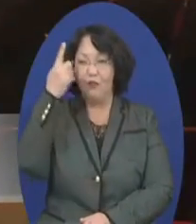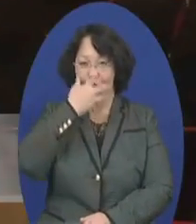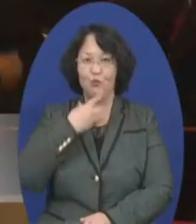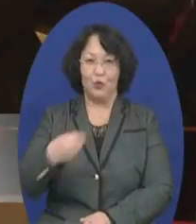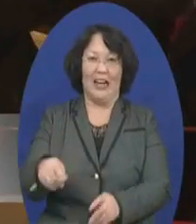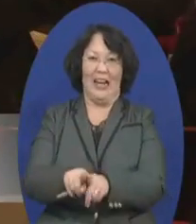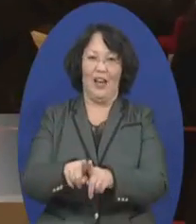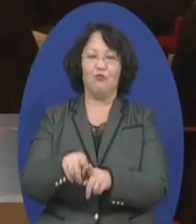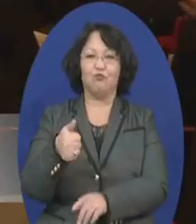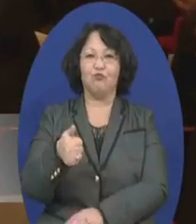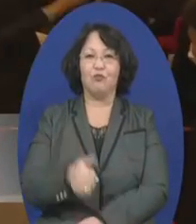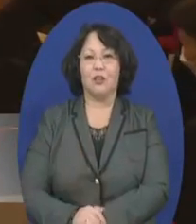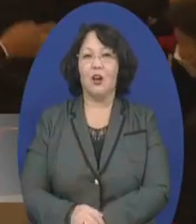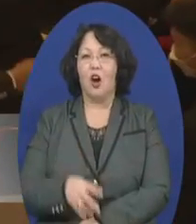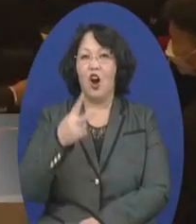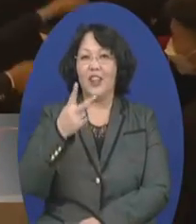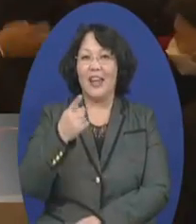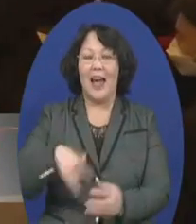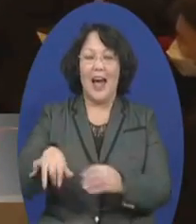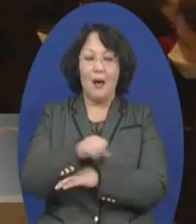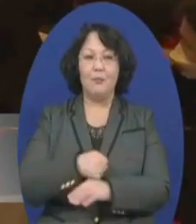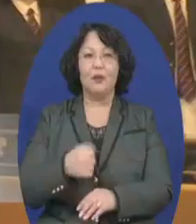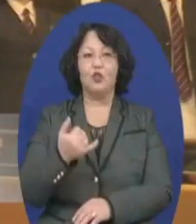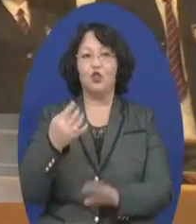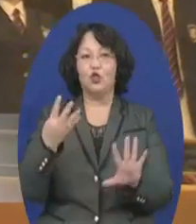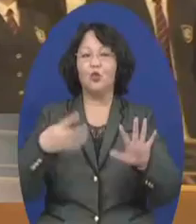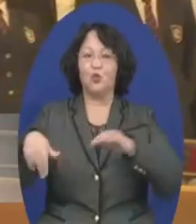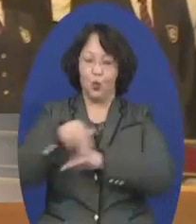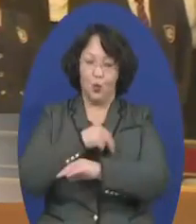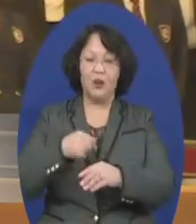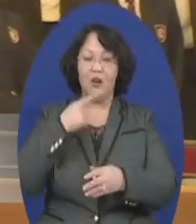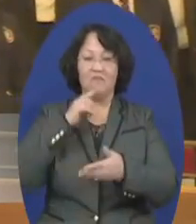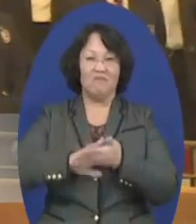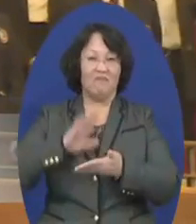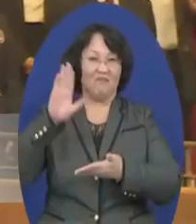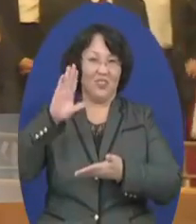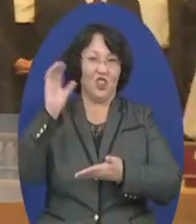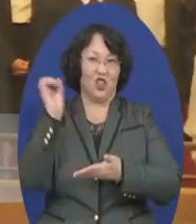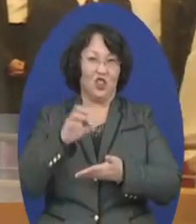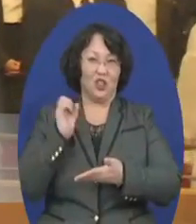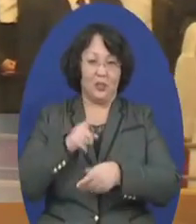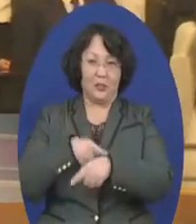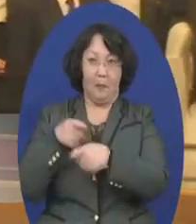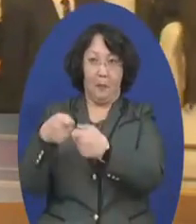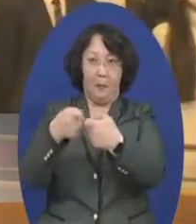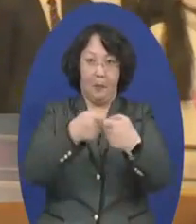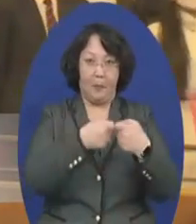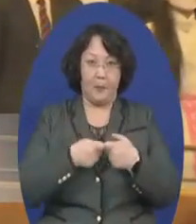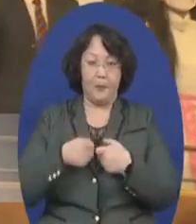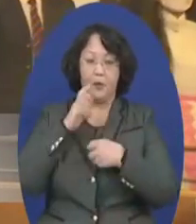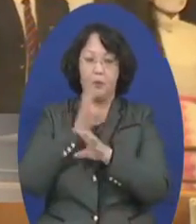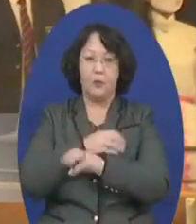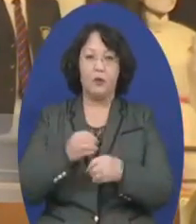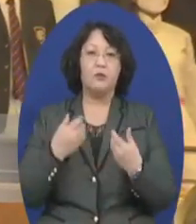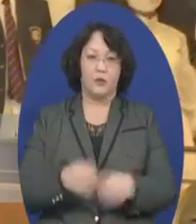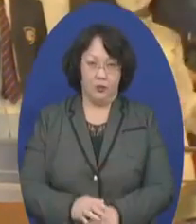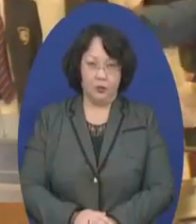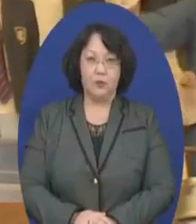байлаа. Өнөөдөр 21 аймаг нийслэлийн 9 дүүрэгт иргэний андгаа өргөх ёслол нэгэн зэрэг цохон байгуулагдсан юм.